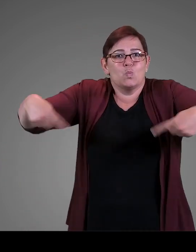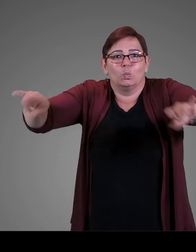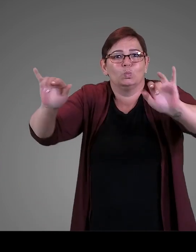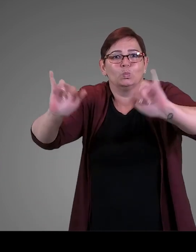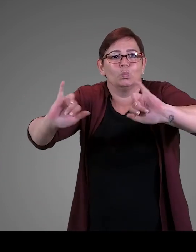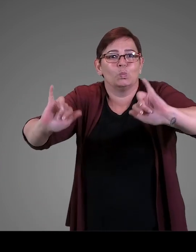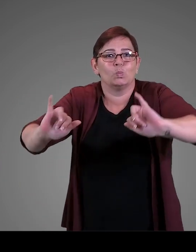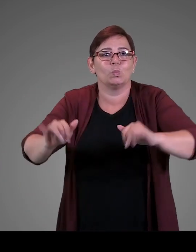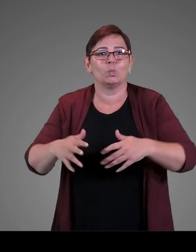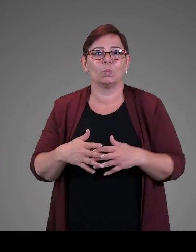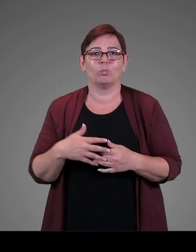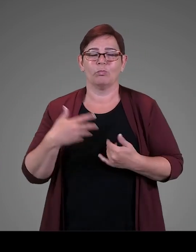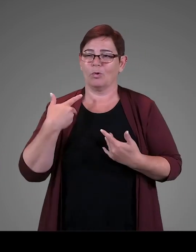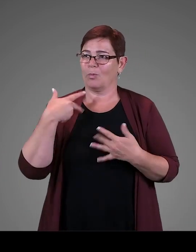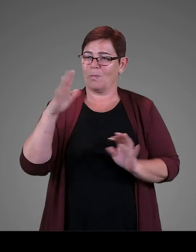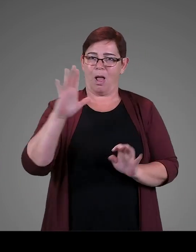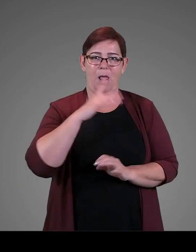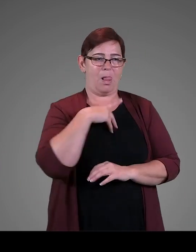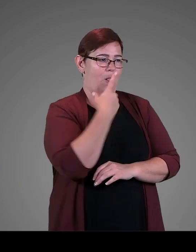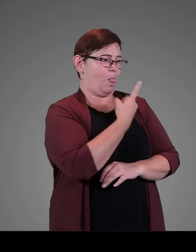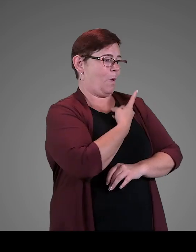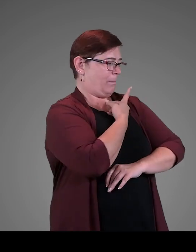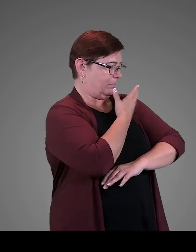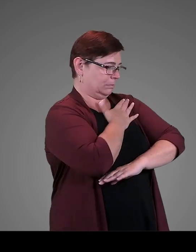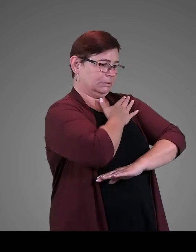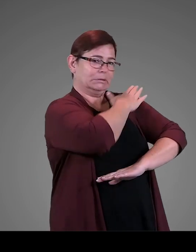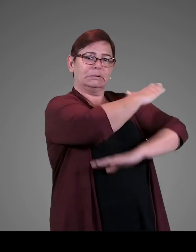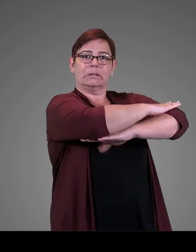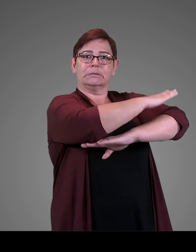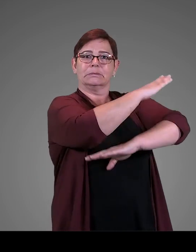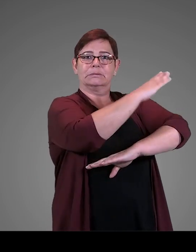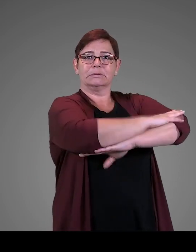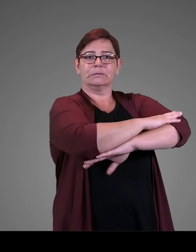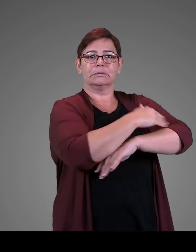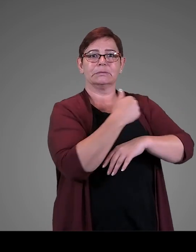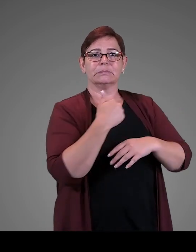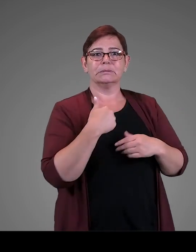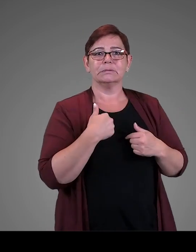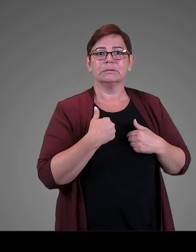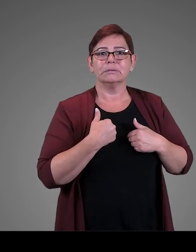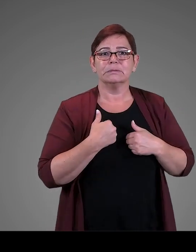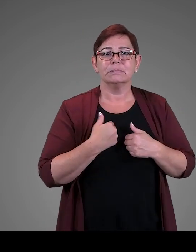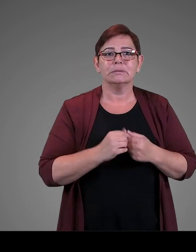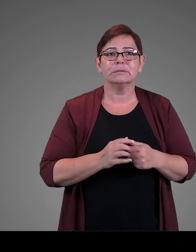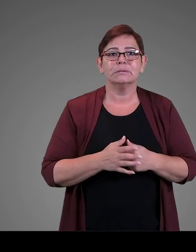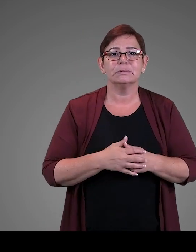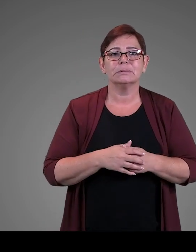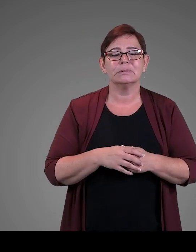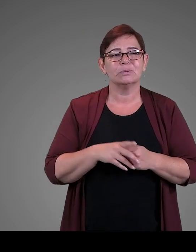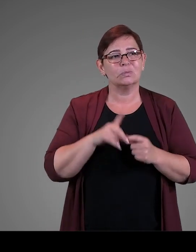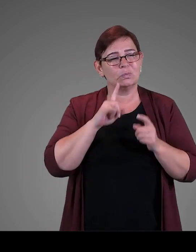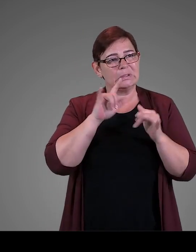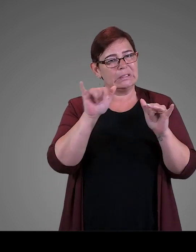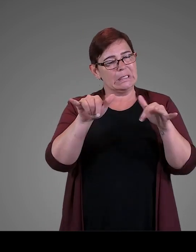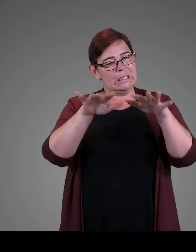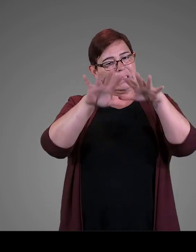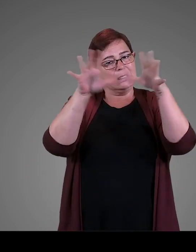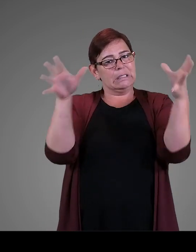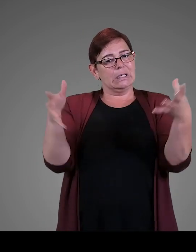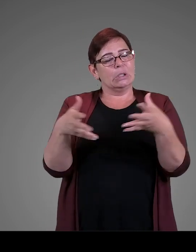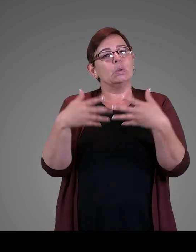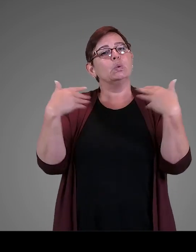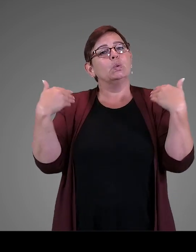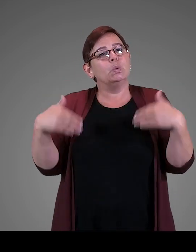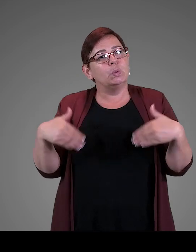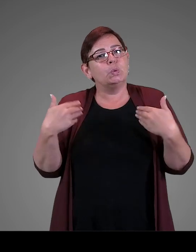vous aussi, tu sais, puis j'ai pas envie d'être toute seule à ma table de travail. Puis donc ça, je trouve que c'est vraiment c'est